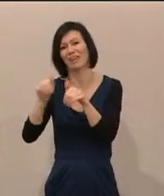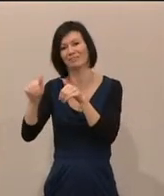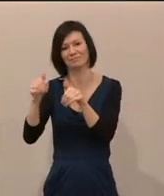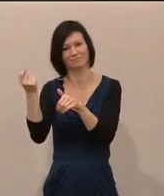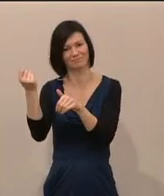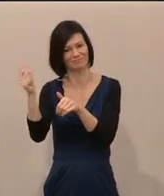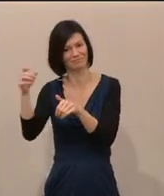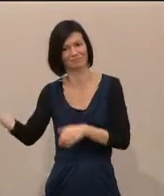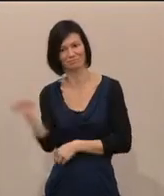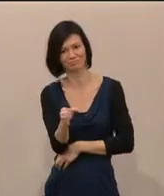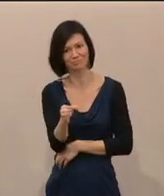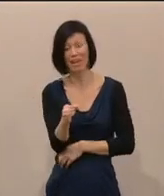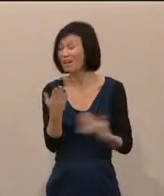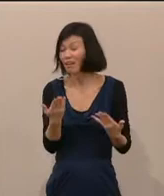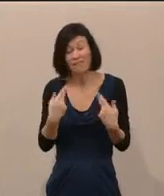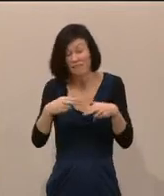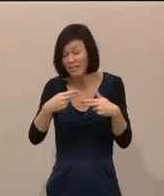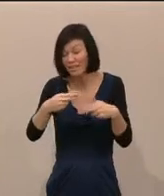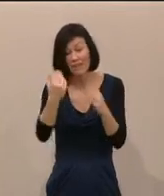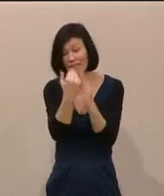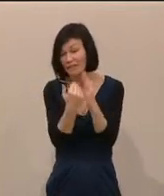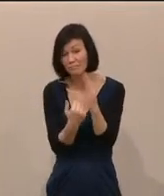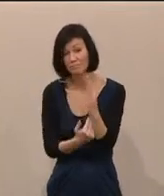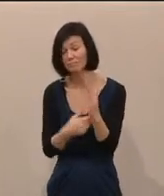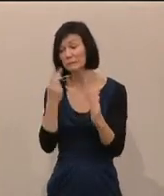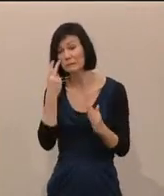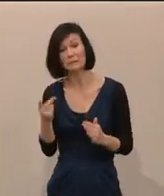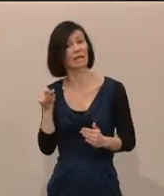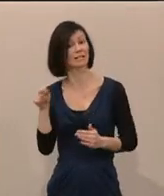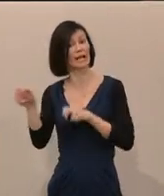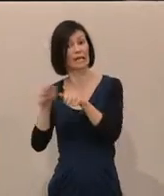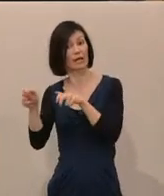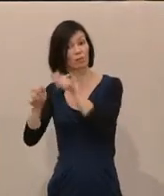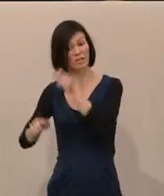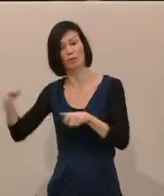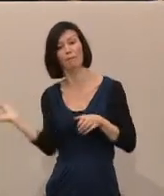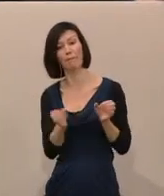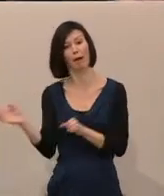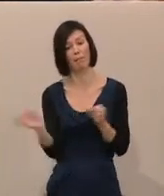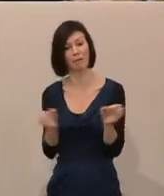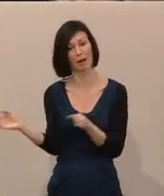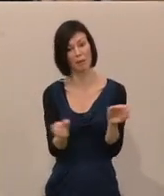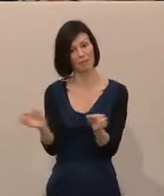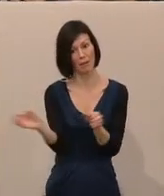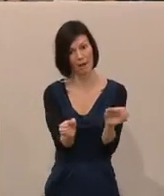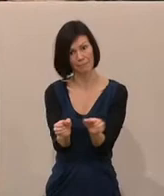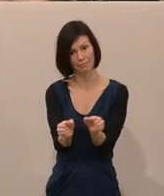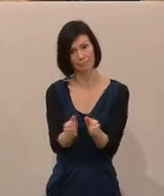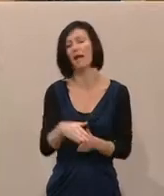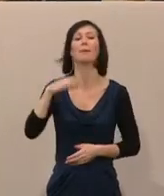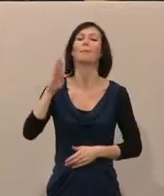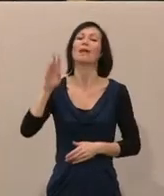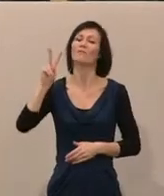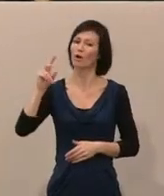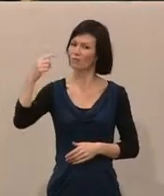ließe sich fortsetzen. Und was zeigt der Untersuchungsausschuss vom BVD? Da zeigte